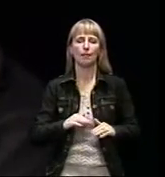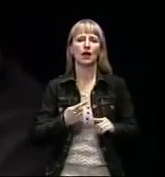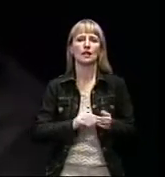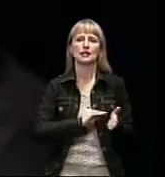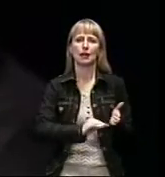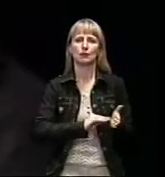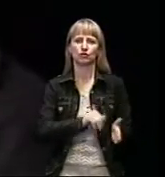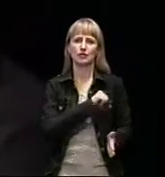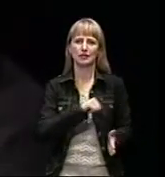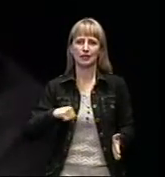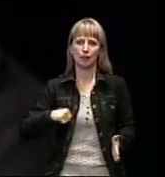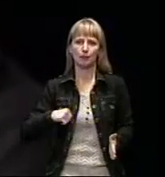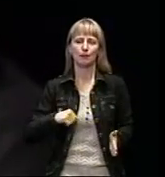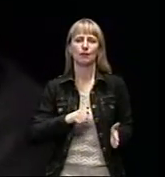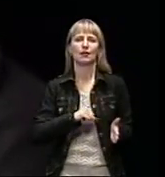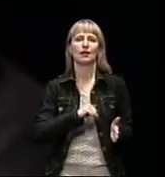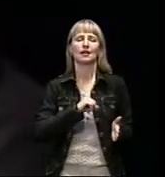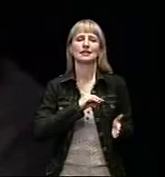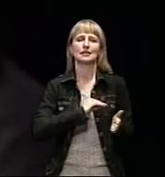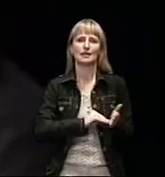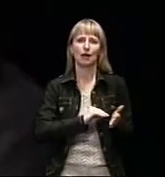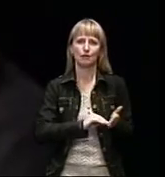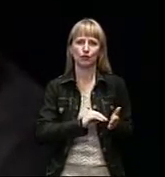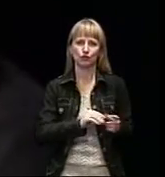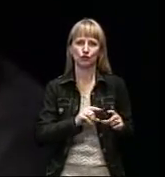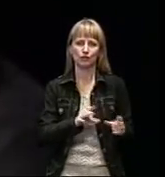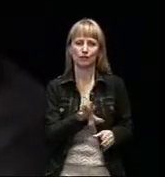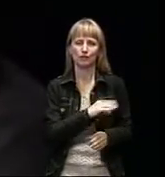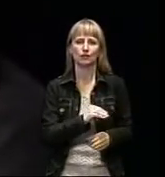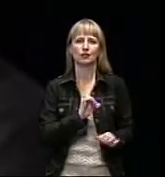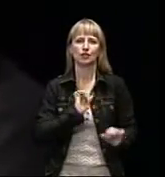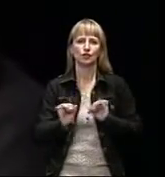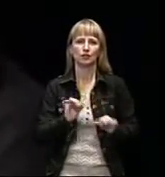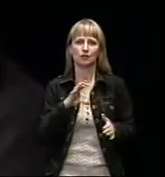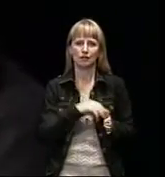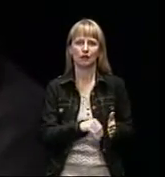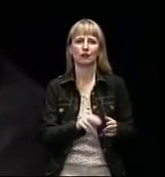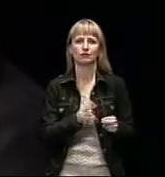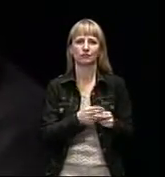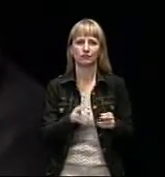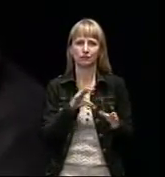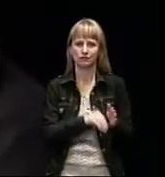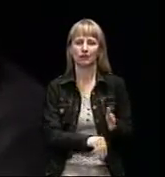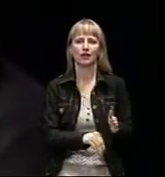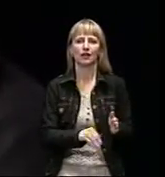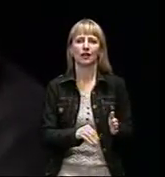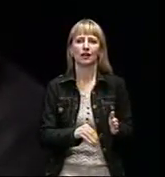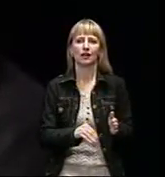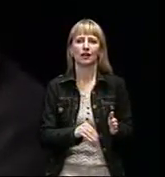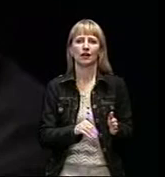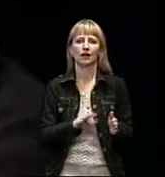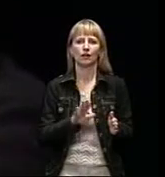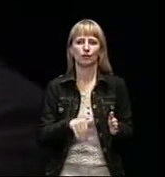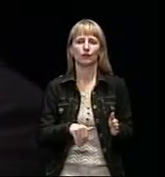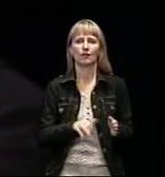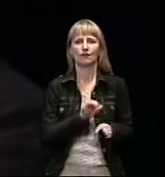сам, запиши сам, срежиссируй, саранжируй, смикшируй